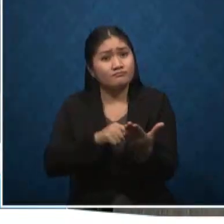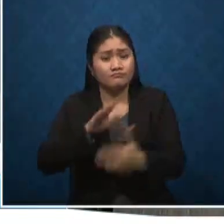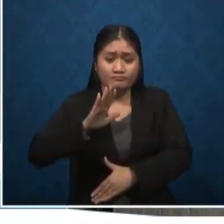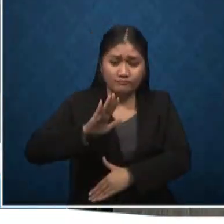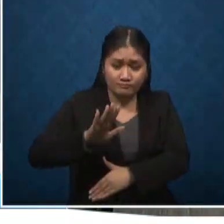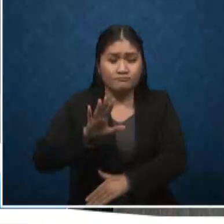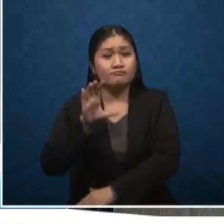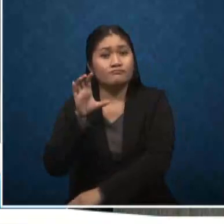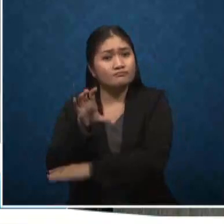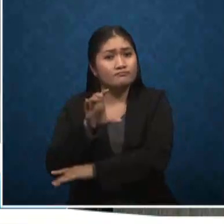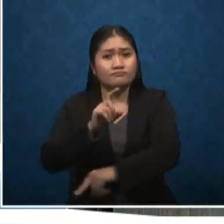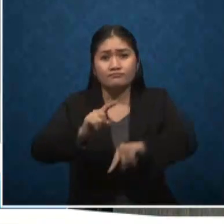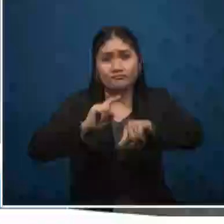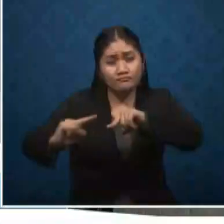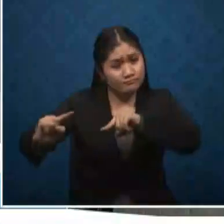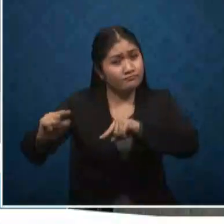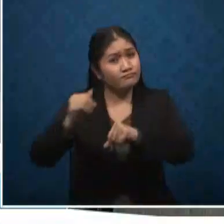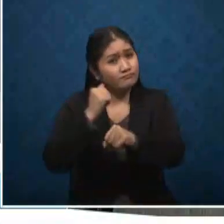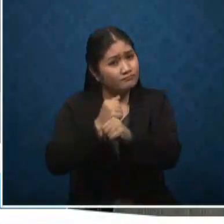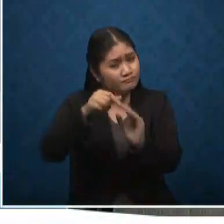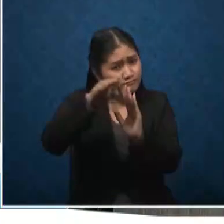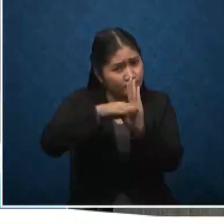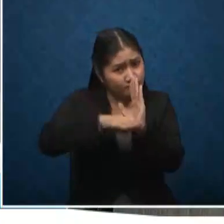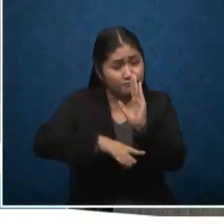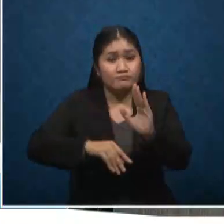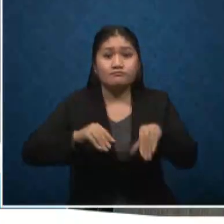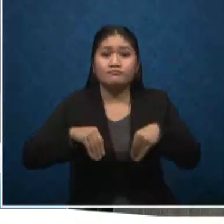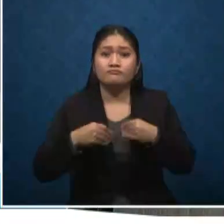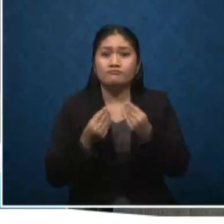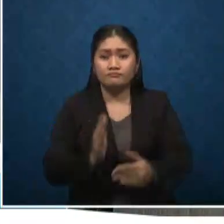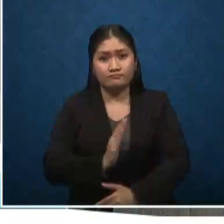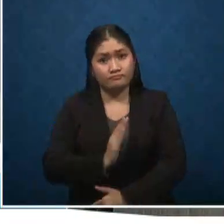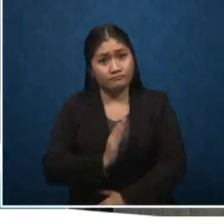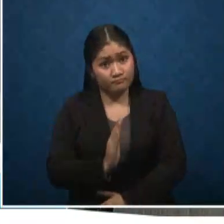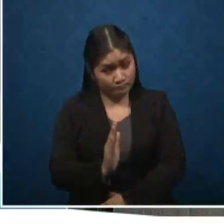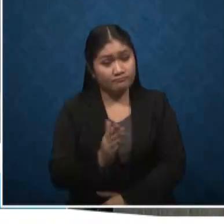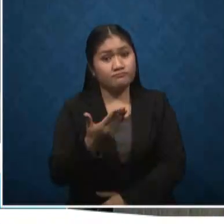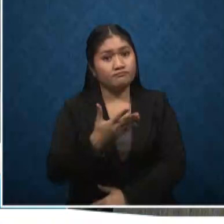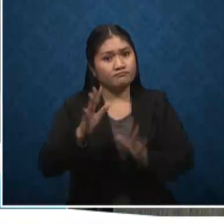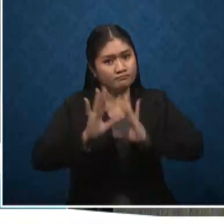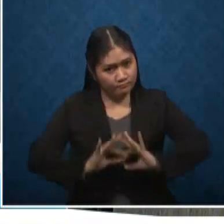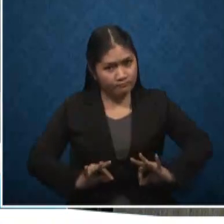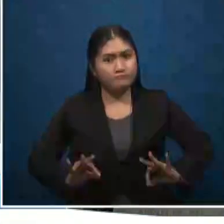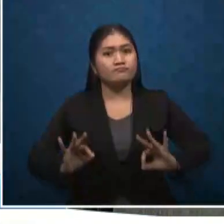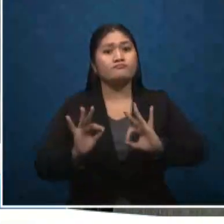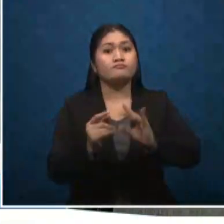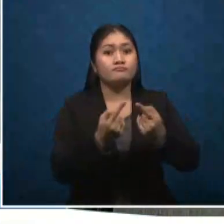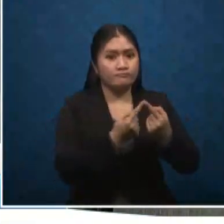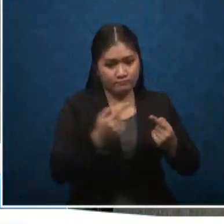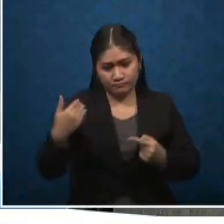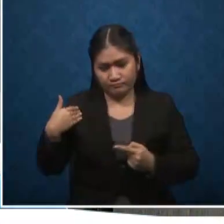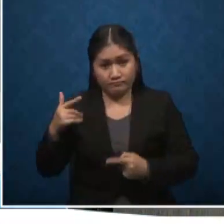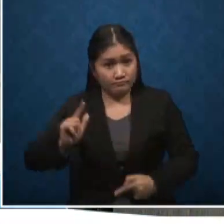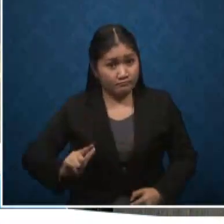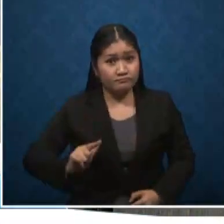ข้อบังคับต่างๆที่จะทำให้ได้การเลือกตั้งที่บริสุทธิ์ยุติธรรมนั้นก็เป็นเรื่องที่สำคัญแต่ผมคิดว่าเรื่องที่สำคัญที่สุดเป็นเรื่อง